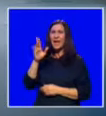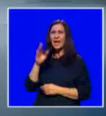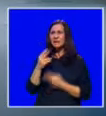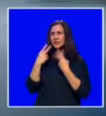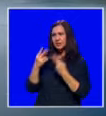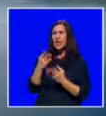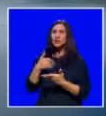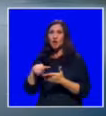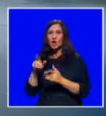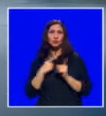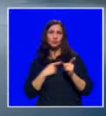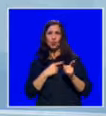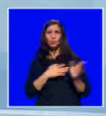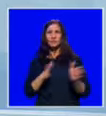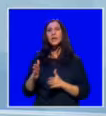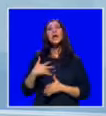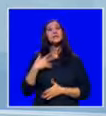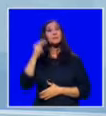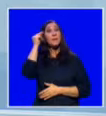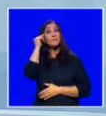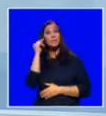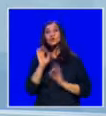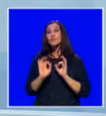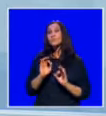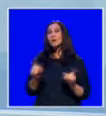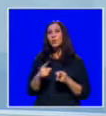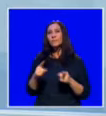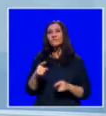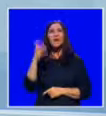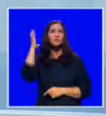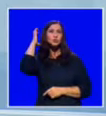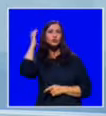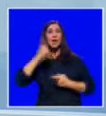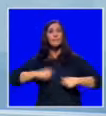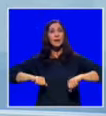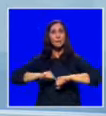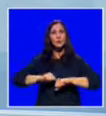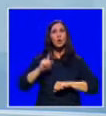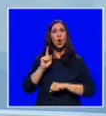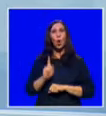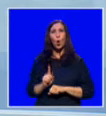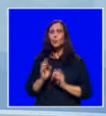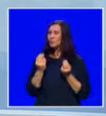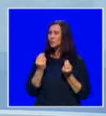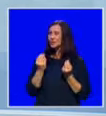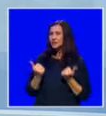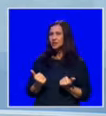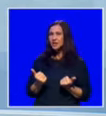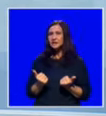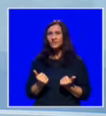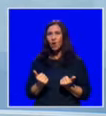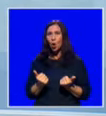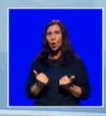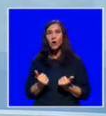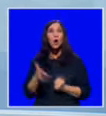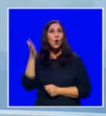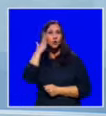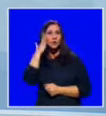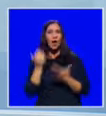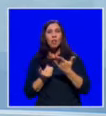упреците. Искам да припомня само, че в момента управлява служебен кабинет, който по същество от страна